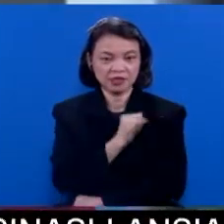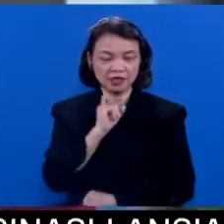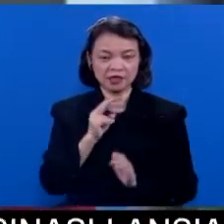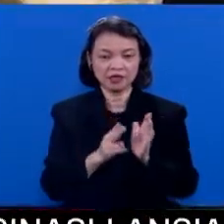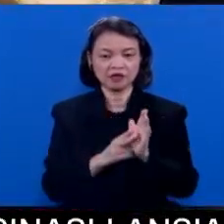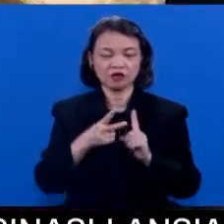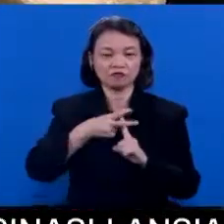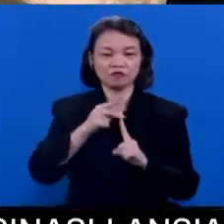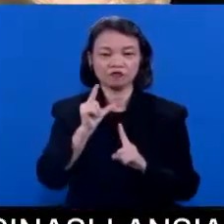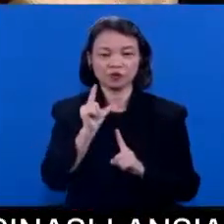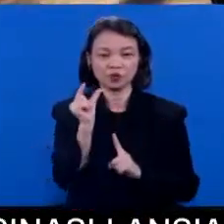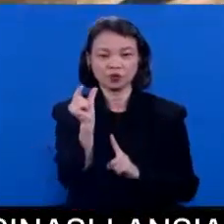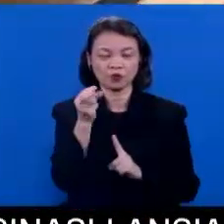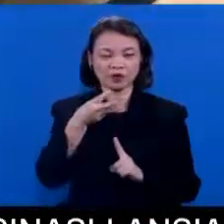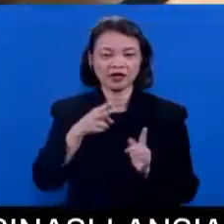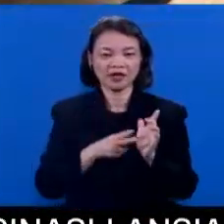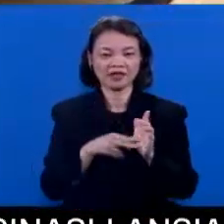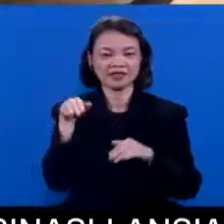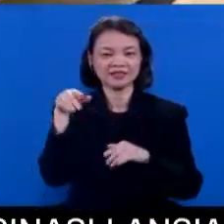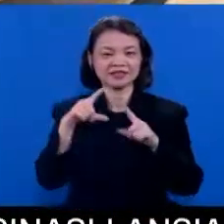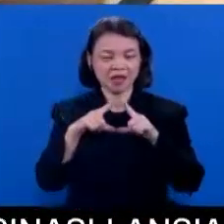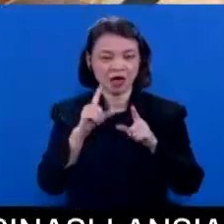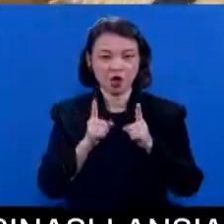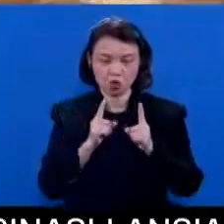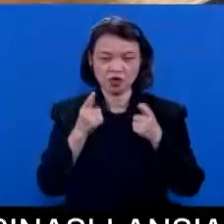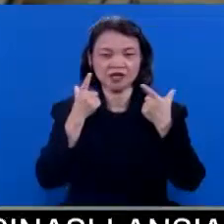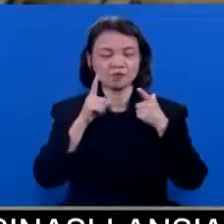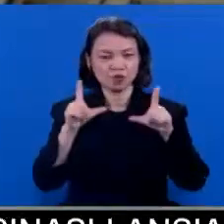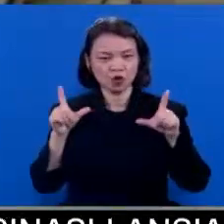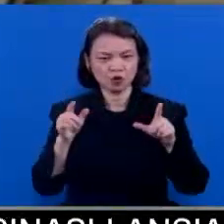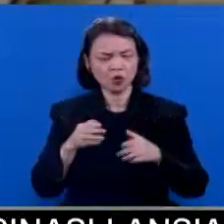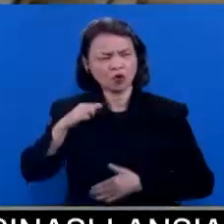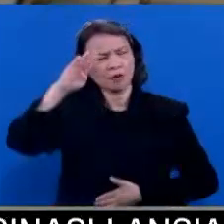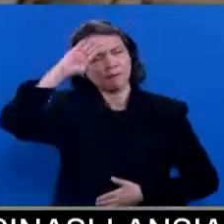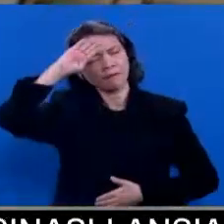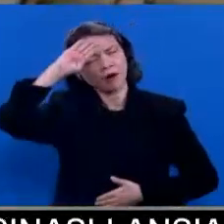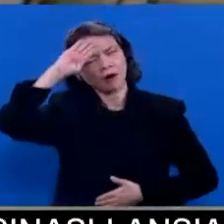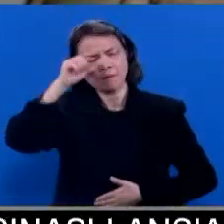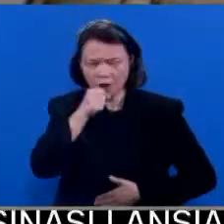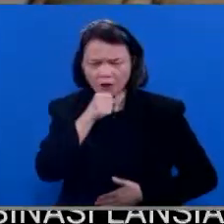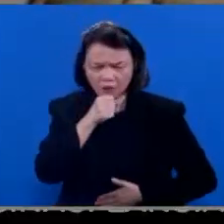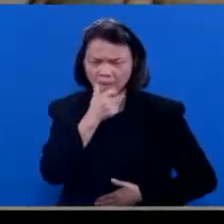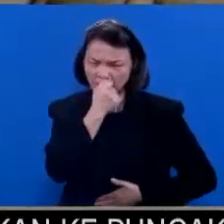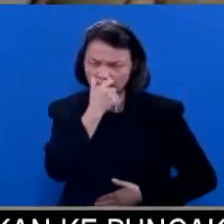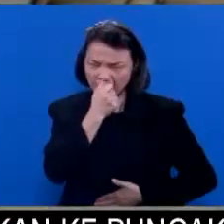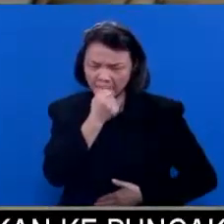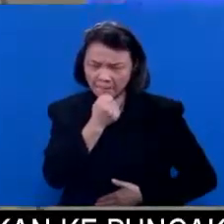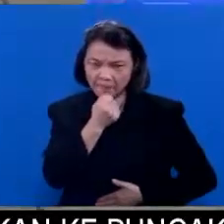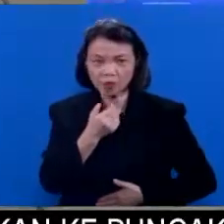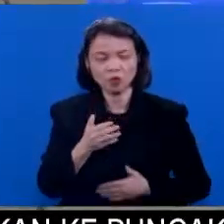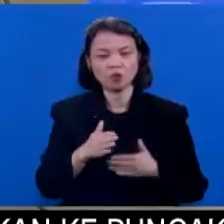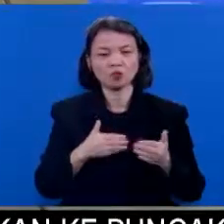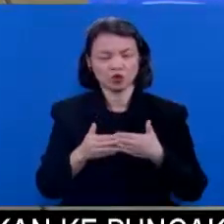tuh minimal ya. Jadi misalnya kalaupun nanti pas liburan kok demam, batuk pilek, ya kemungkinan dia